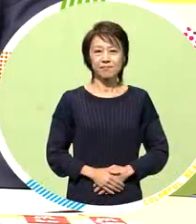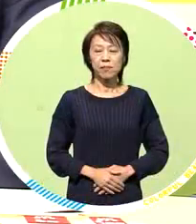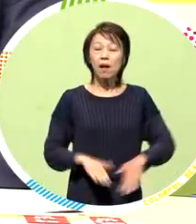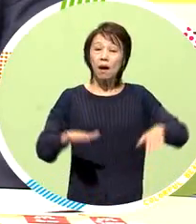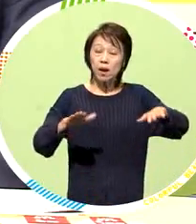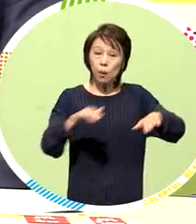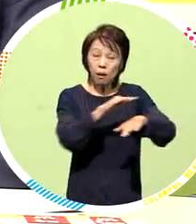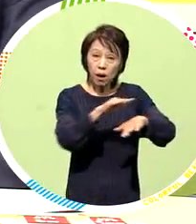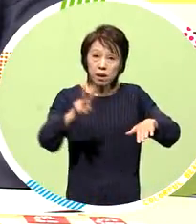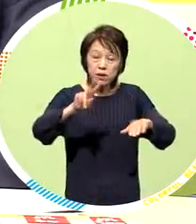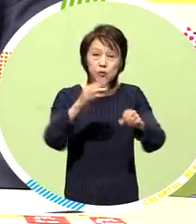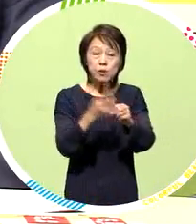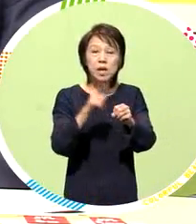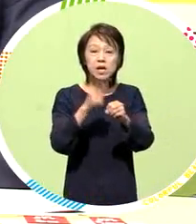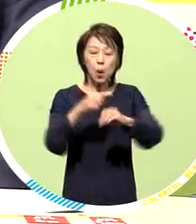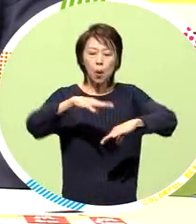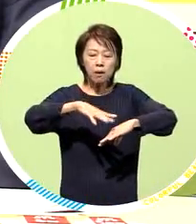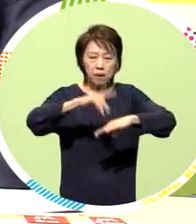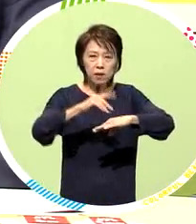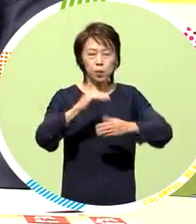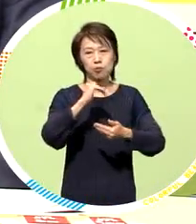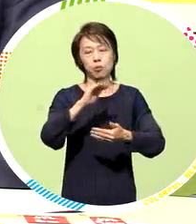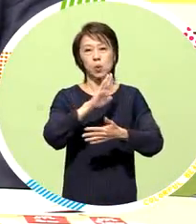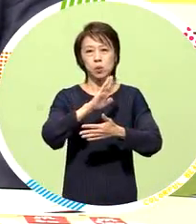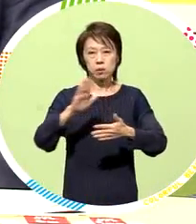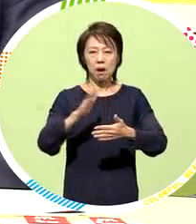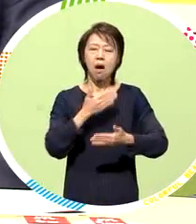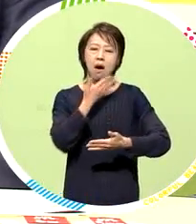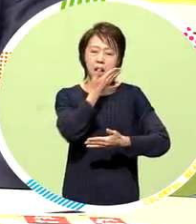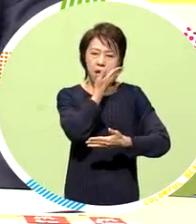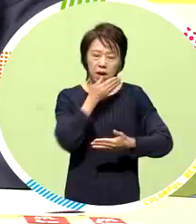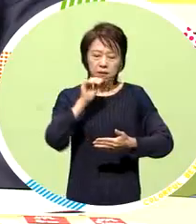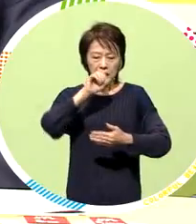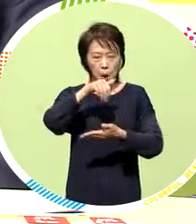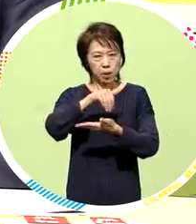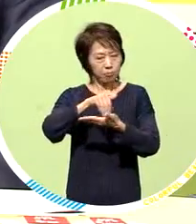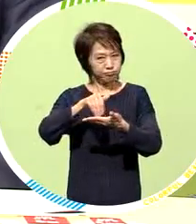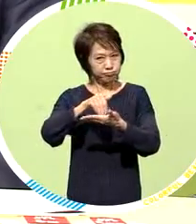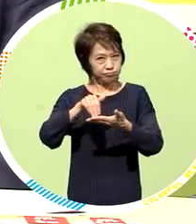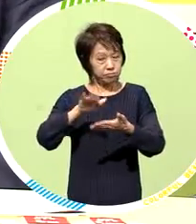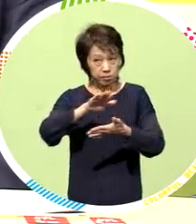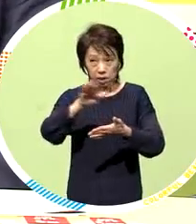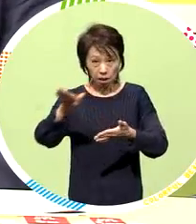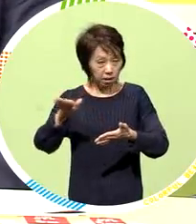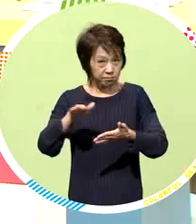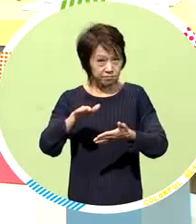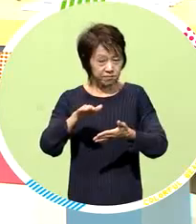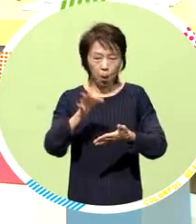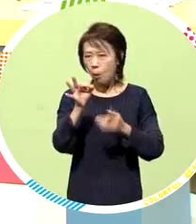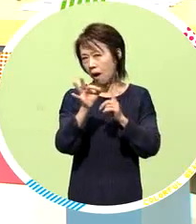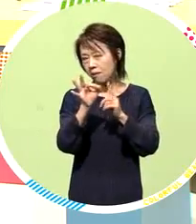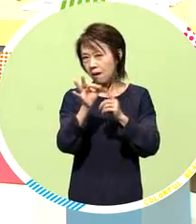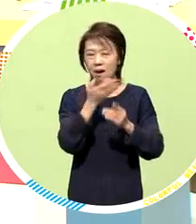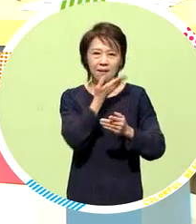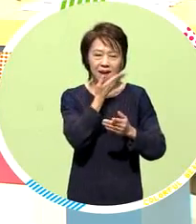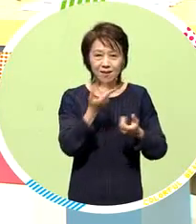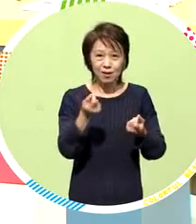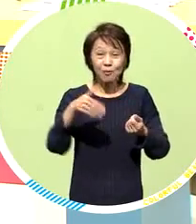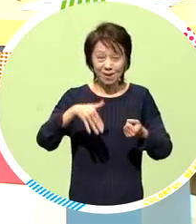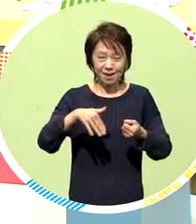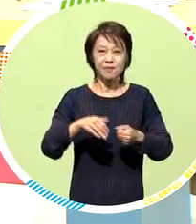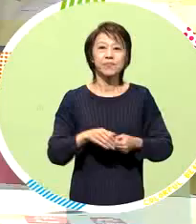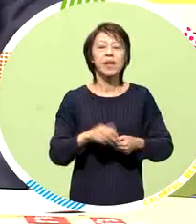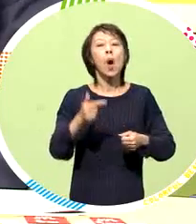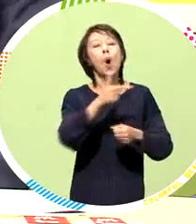今日は平成29年度最初ということで大切な予算皆さん予算を兼ね大事ですよねですよ